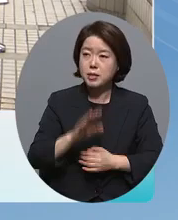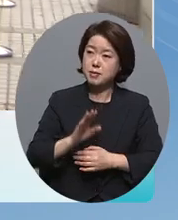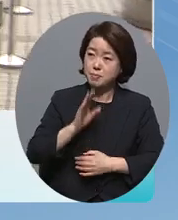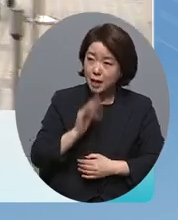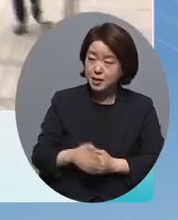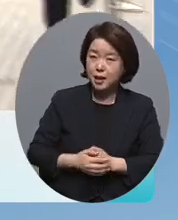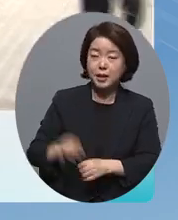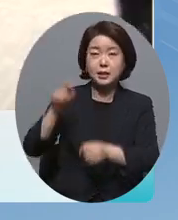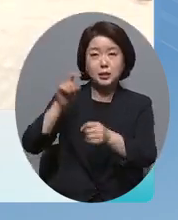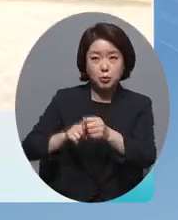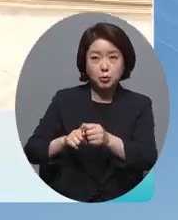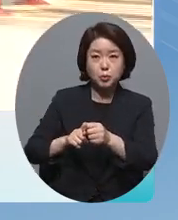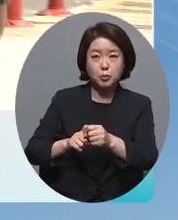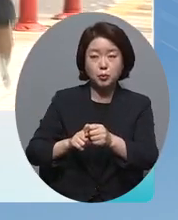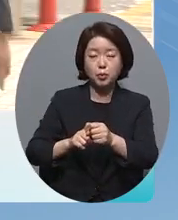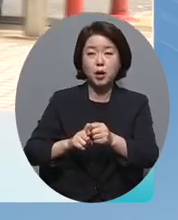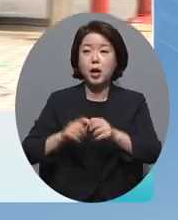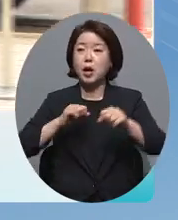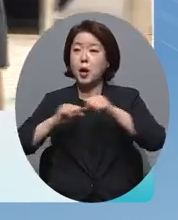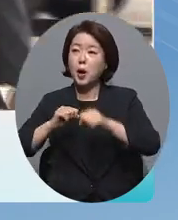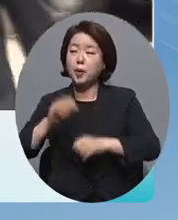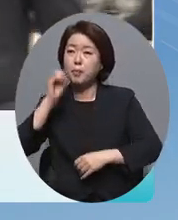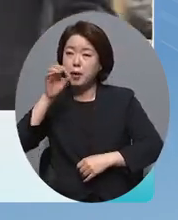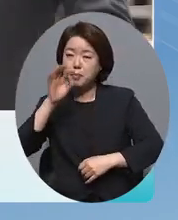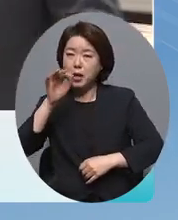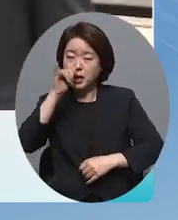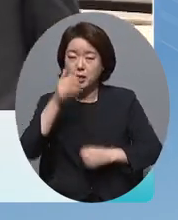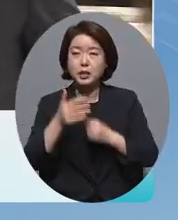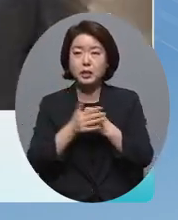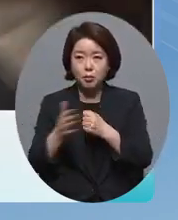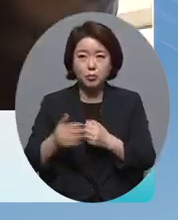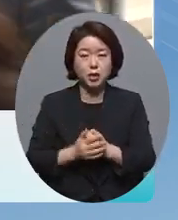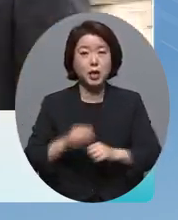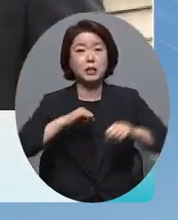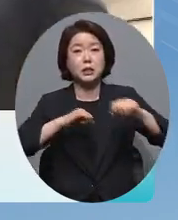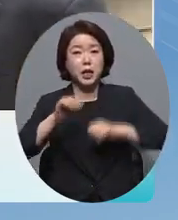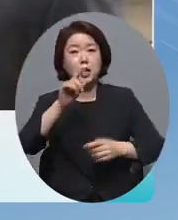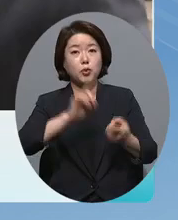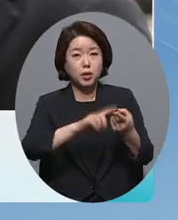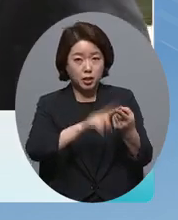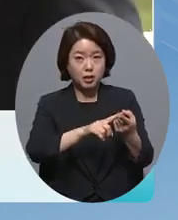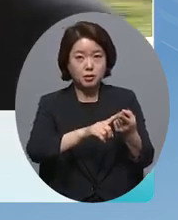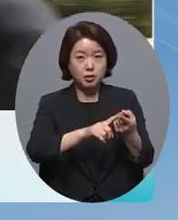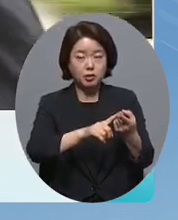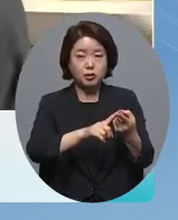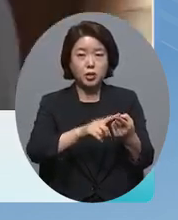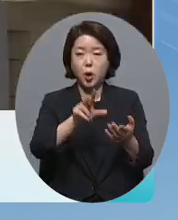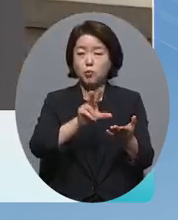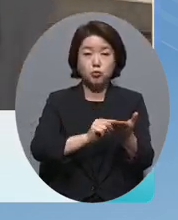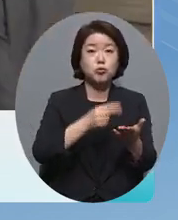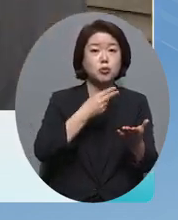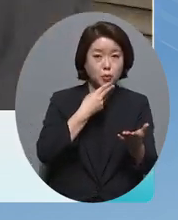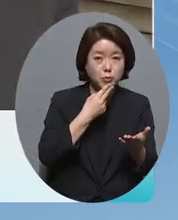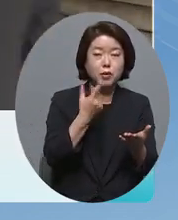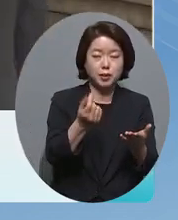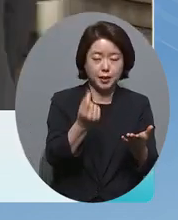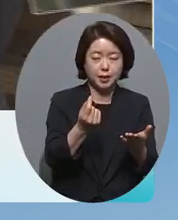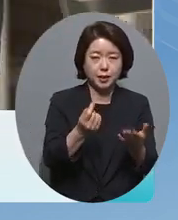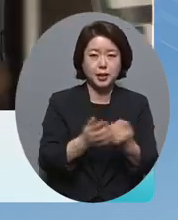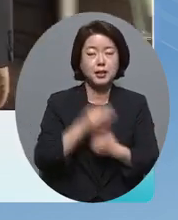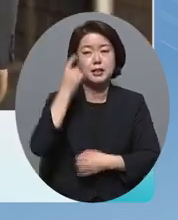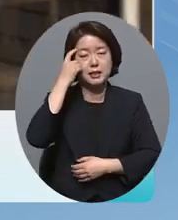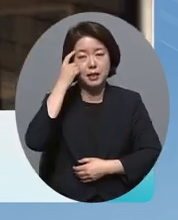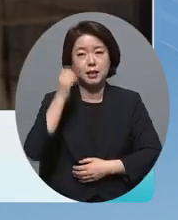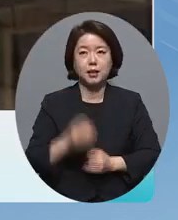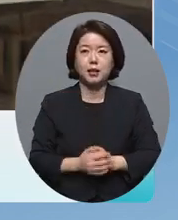맞냐라는 목적으로 좀 합당한 행위를 했다라고 보는 것이기 때문에 행위 자체에 대해서는 문제를 삼지 않는 것 같다라는